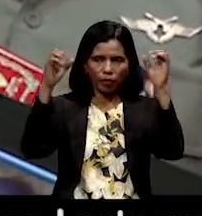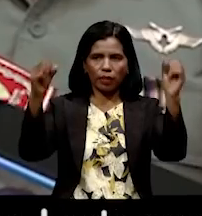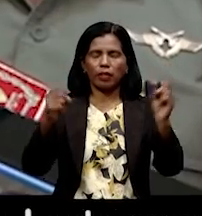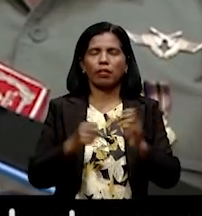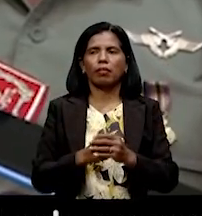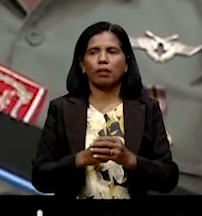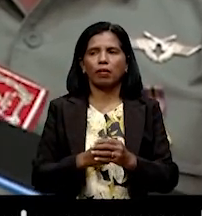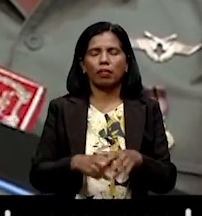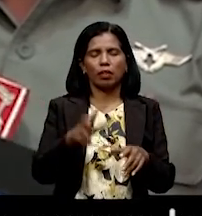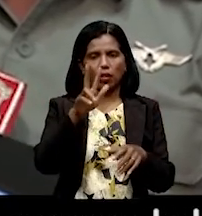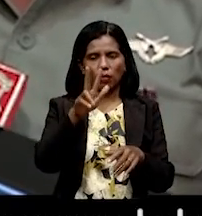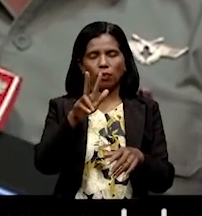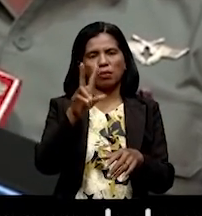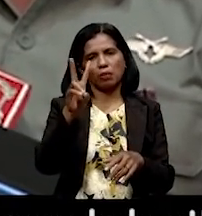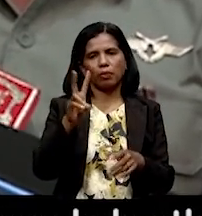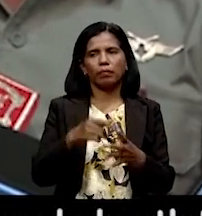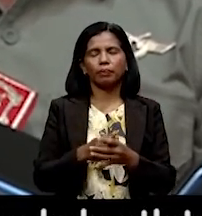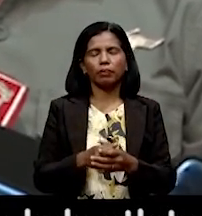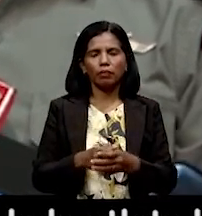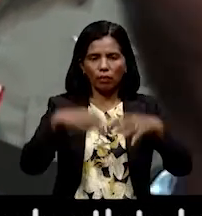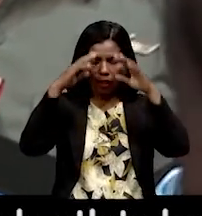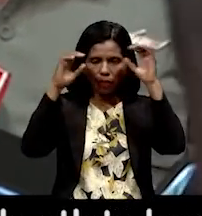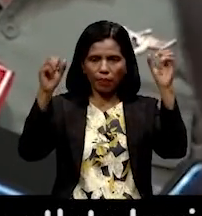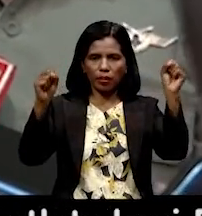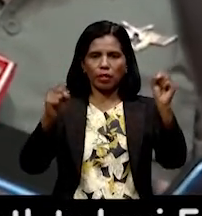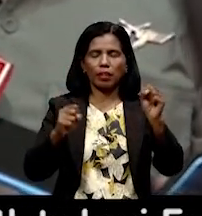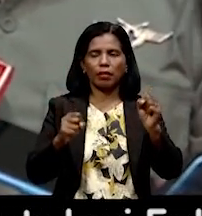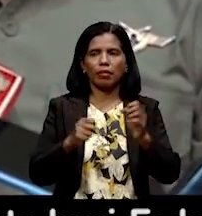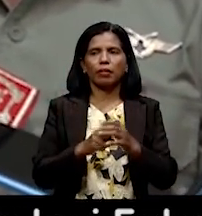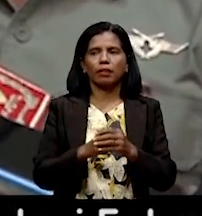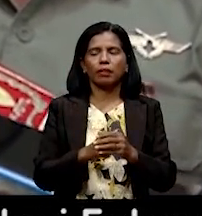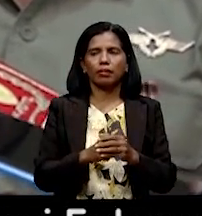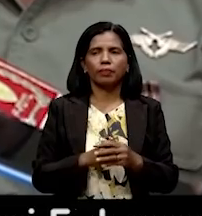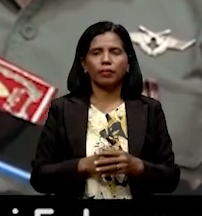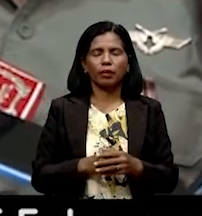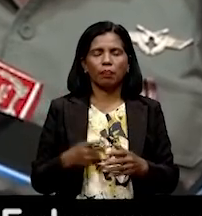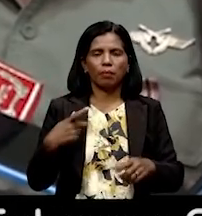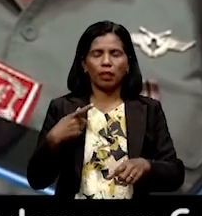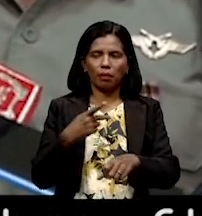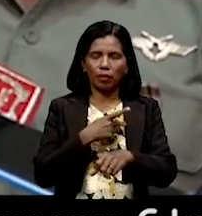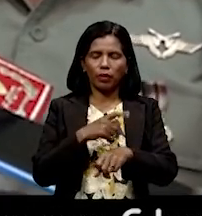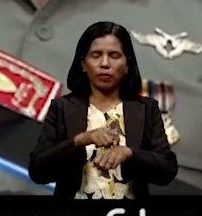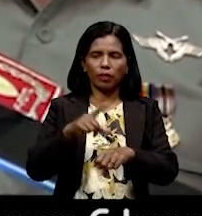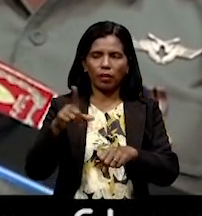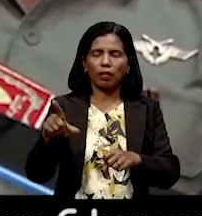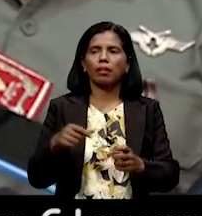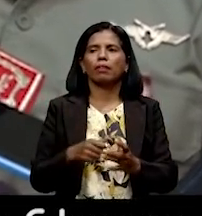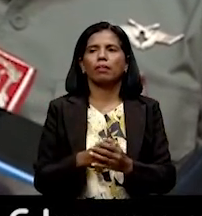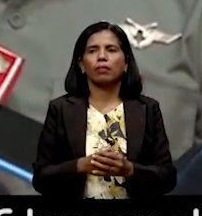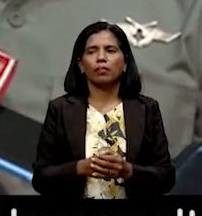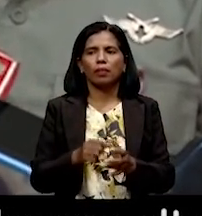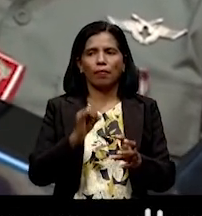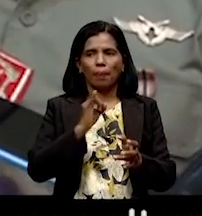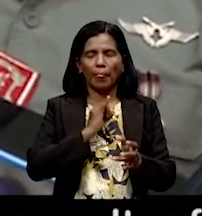tol dalam ruang. Presiden asamblea konstituente, mai presiden dari parlemen, mai presiden dari republik ini, how